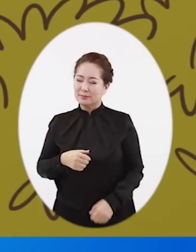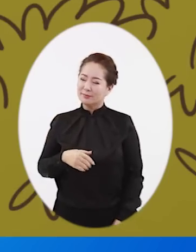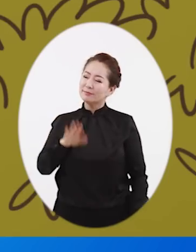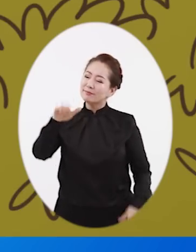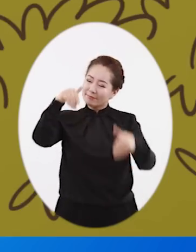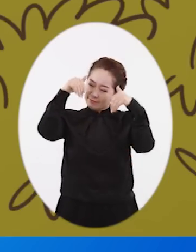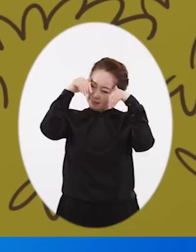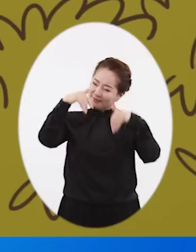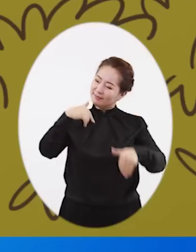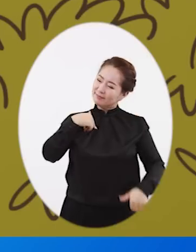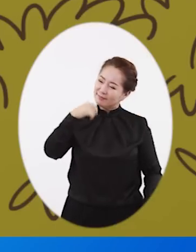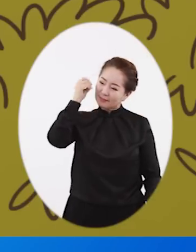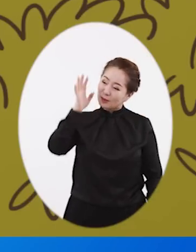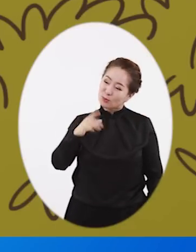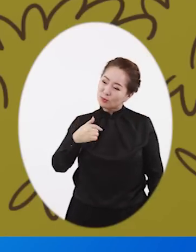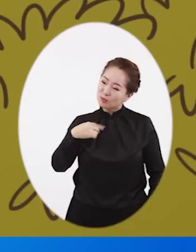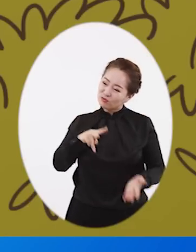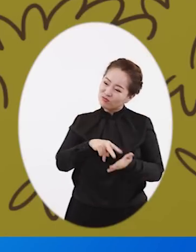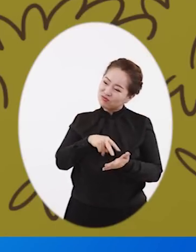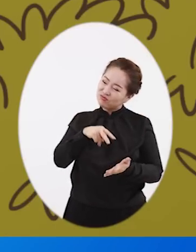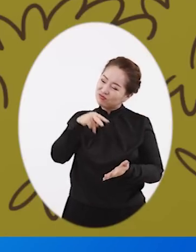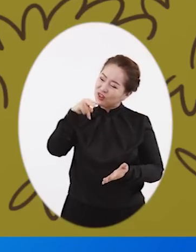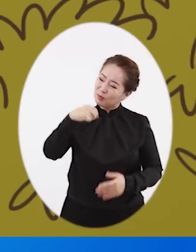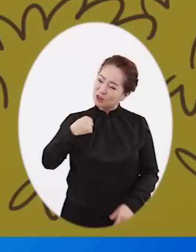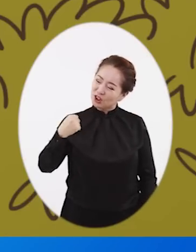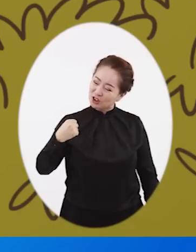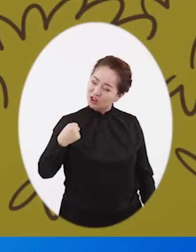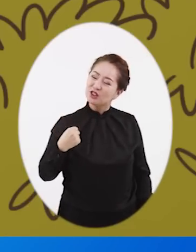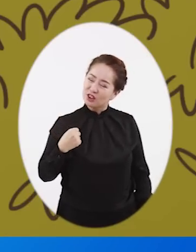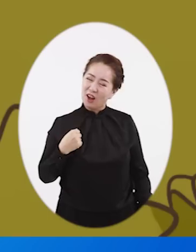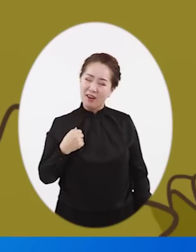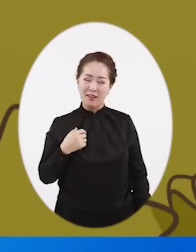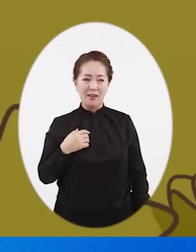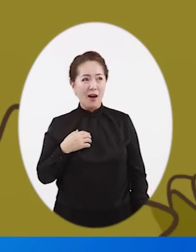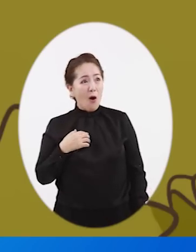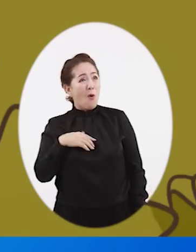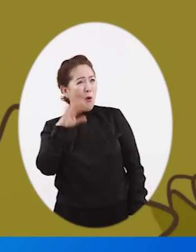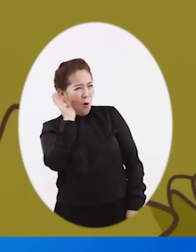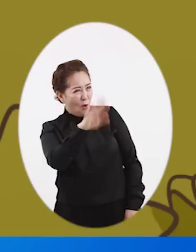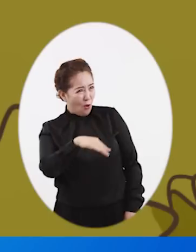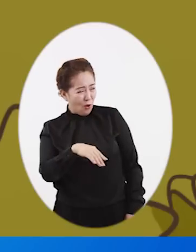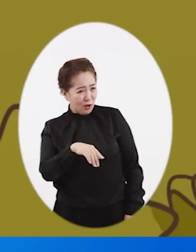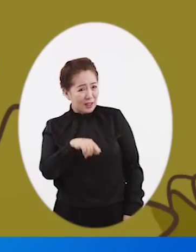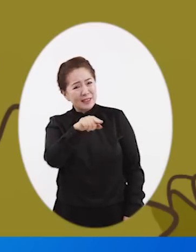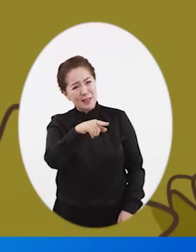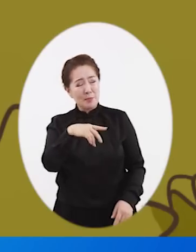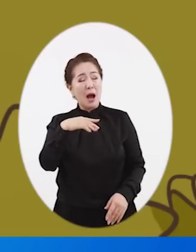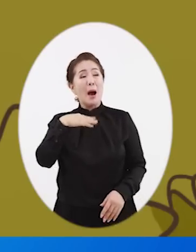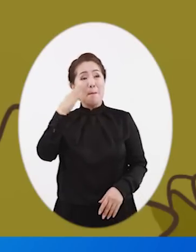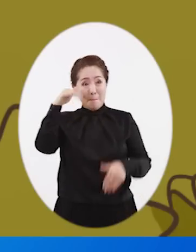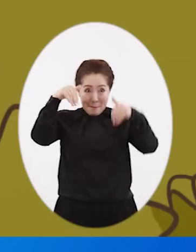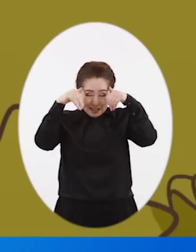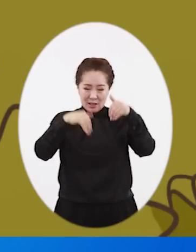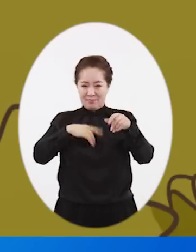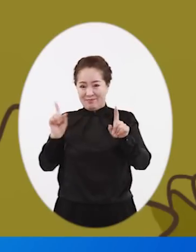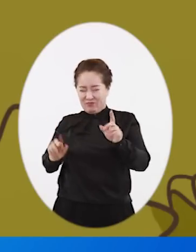Та нар мартаагүй бол би чинь нэс чаддаг штэ. Нэрэ тийм. Тэгвэл басар өвөг шүүрээд